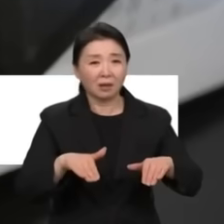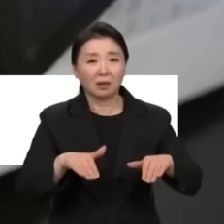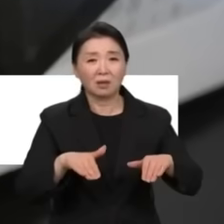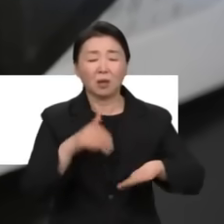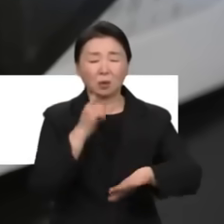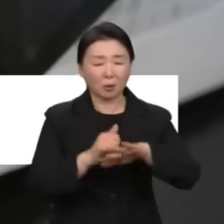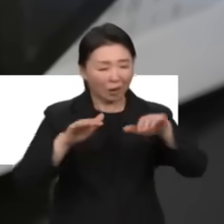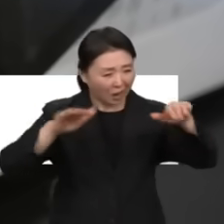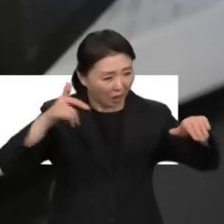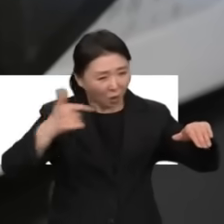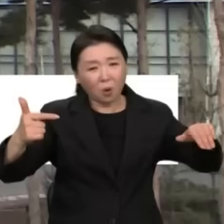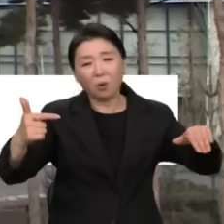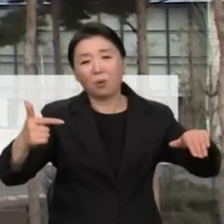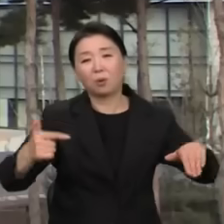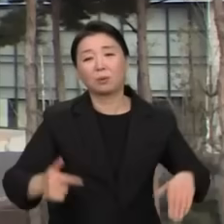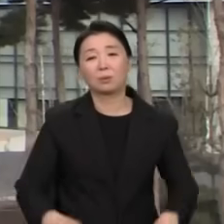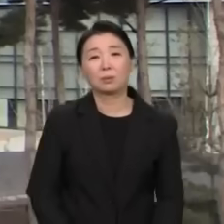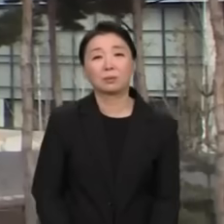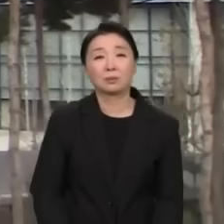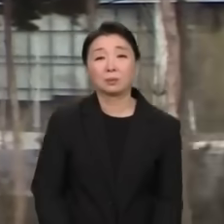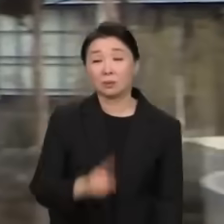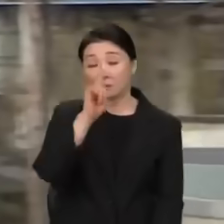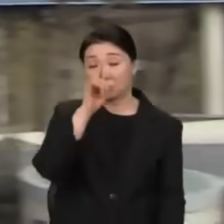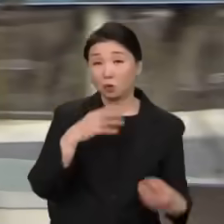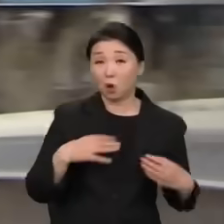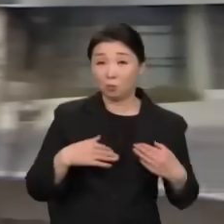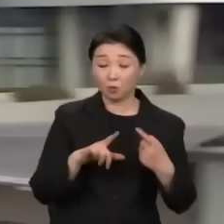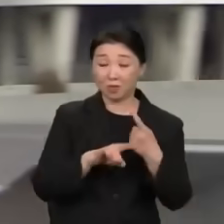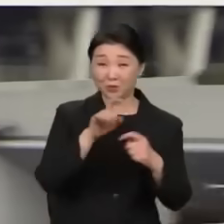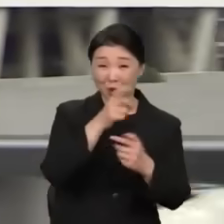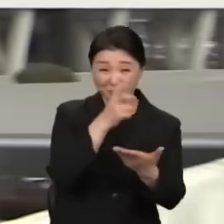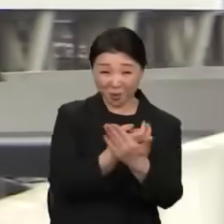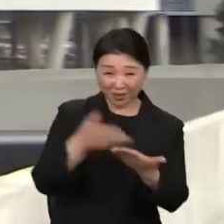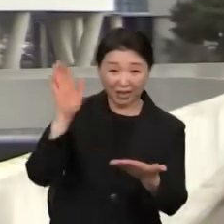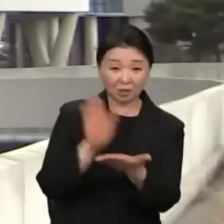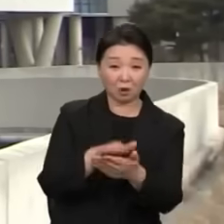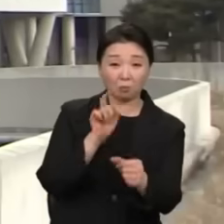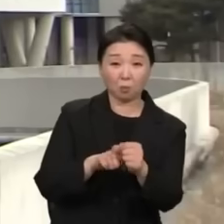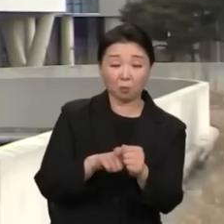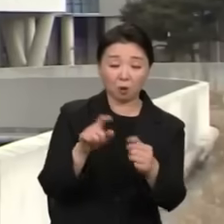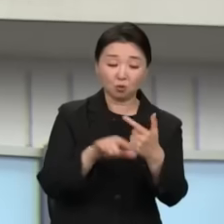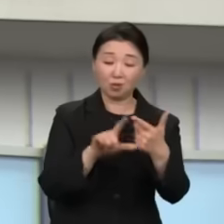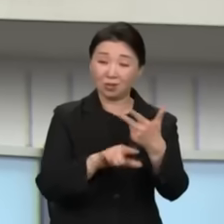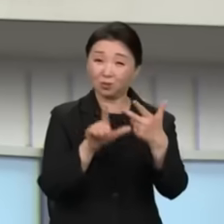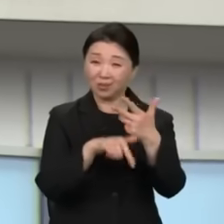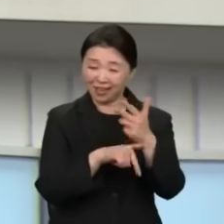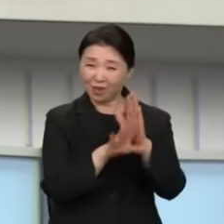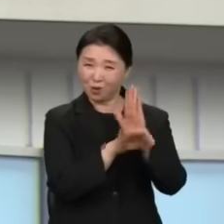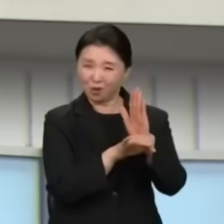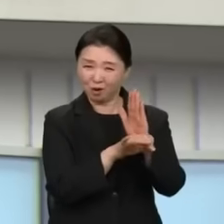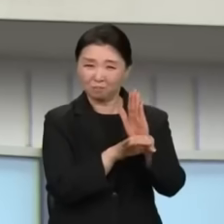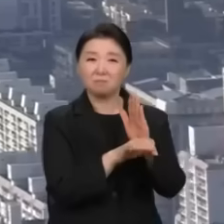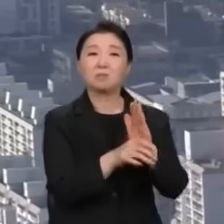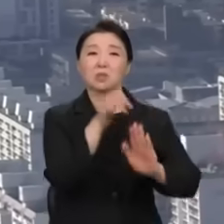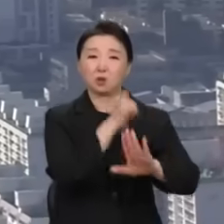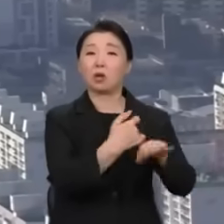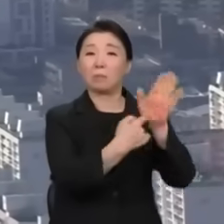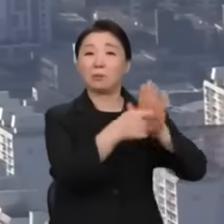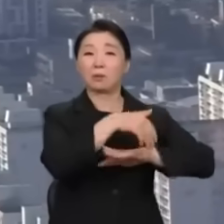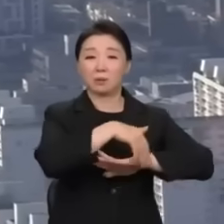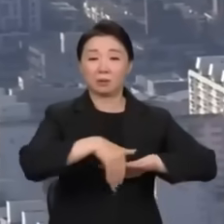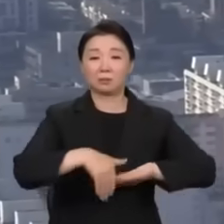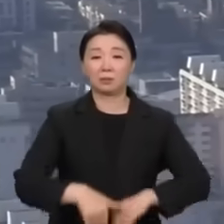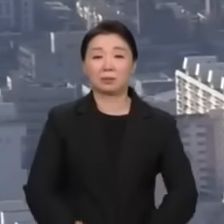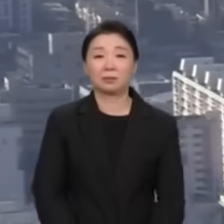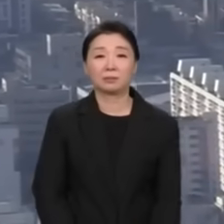크게 벌려놓을 위험이 매우 크다고. 정부는 11월 법 개정을 목표로 6, 7월쯤 용역 결과를 발표하기로 했습니다.